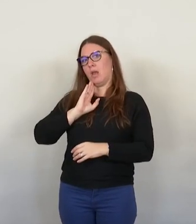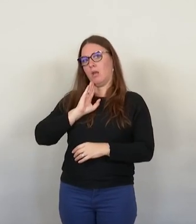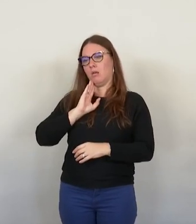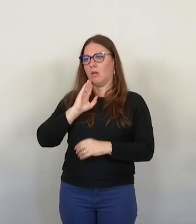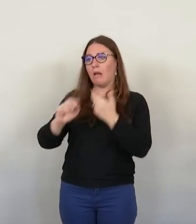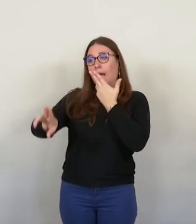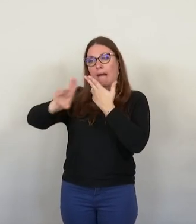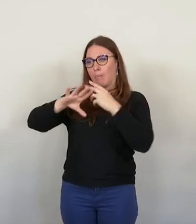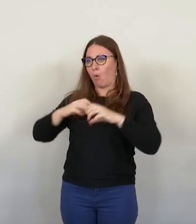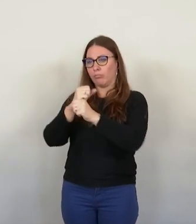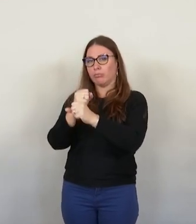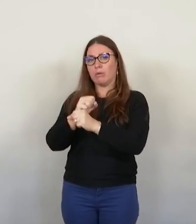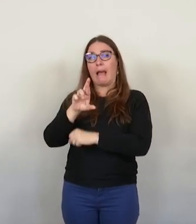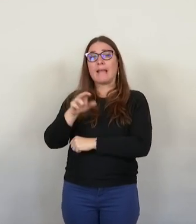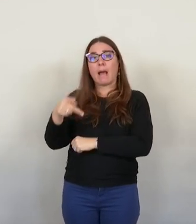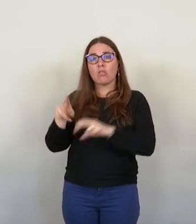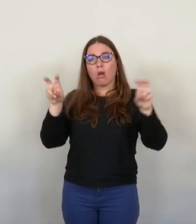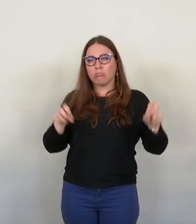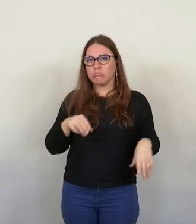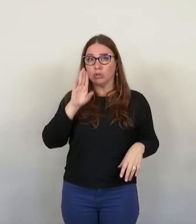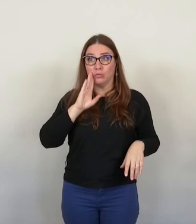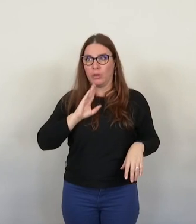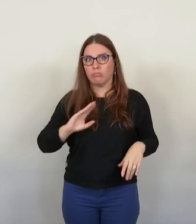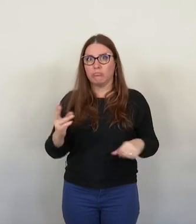donner deux mots sur res partenire ça serait très